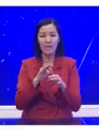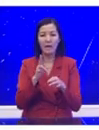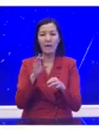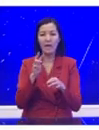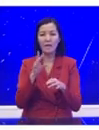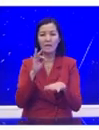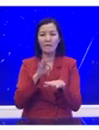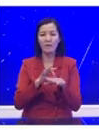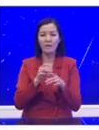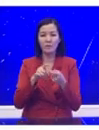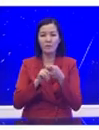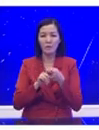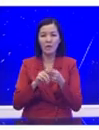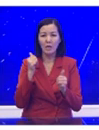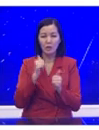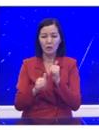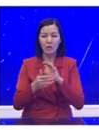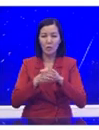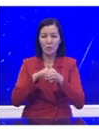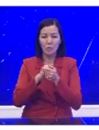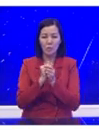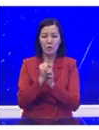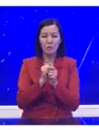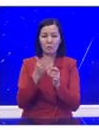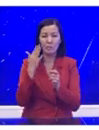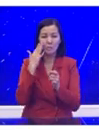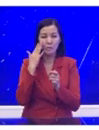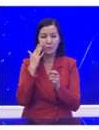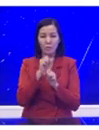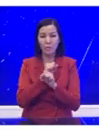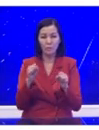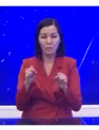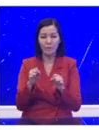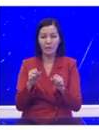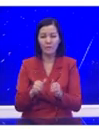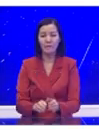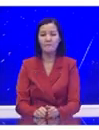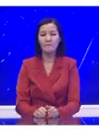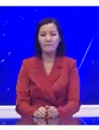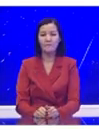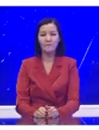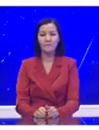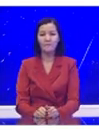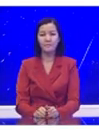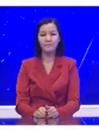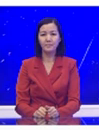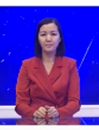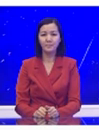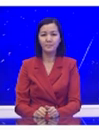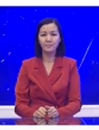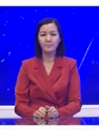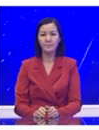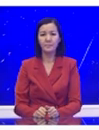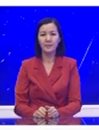жұқтырмау үшін жиі қолды жуып, бетті ұстамауға кеңес берген еді. Топтаманы ғаламтор ақпараттарымен дайындаған Меруерт Қыдырбайқызы,